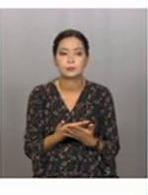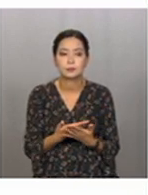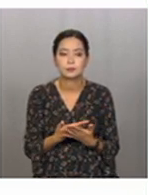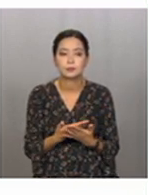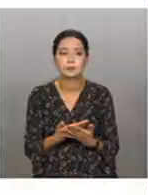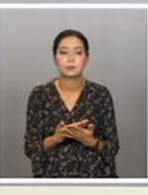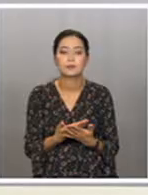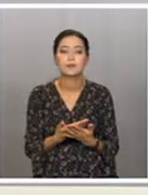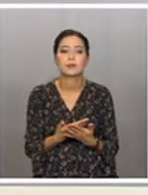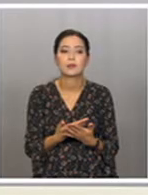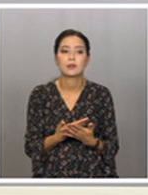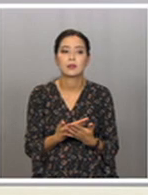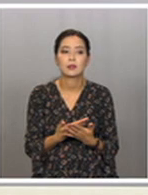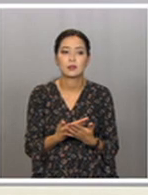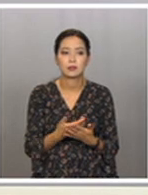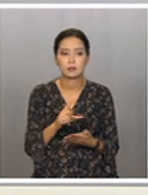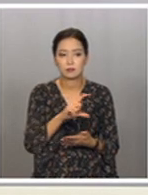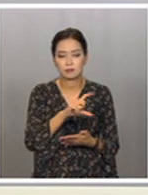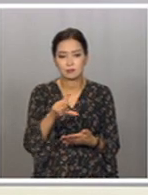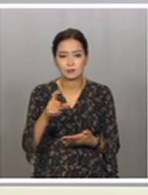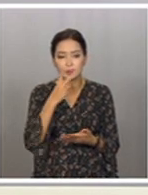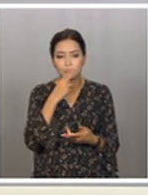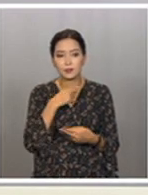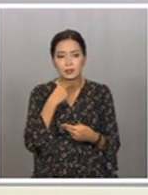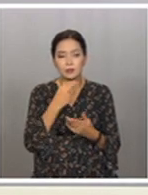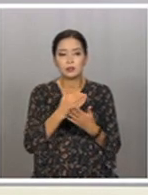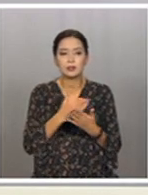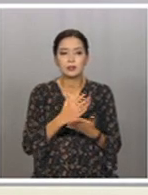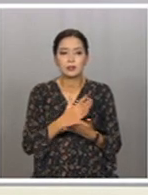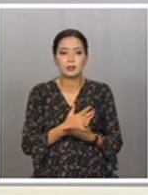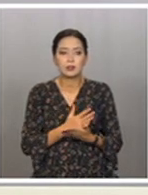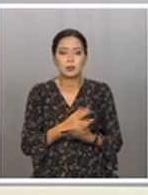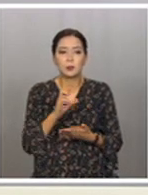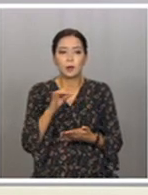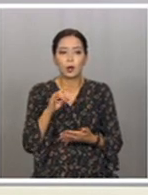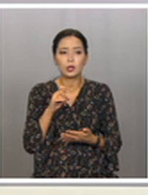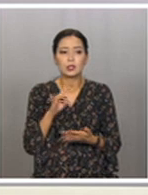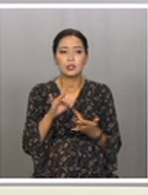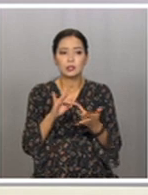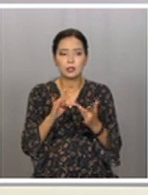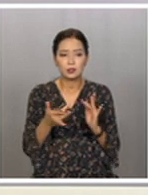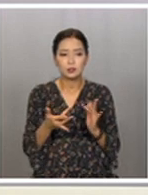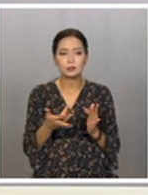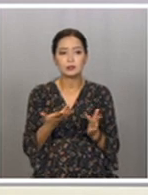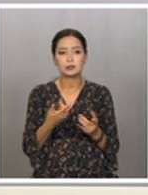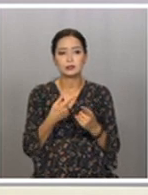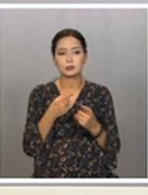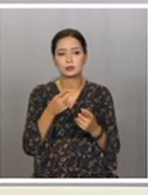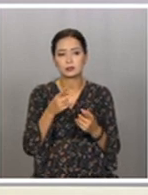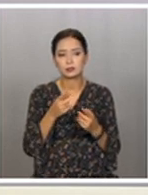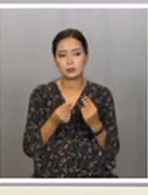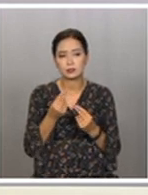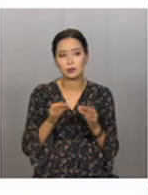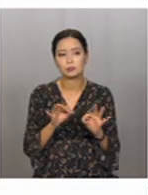офистік бағдарламалар, антивирустық бағдарламалар, браузерлер, дыбыстық ақпаратты тыңдауға